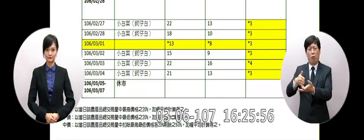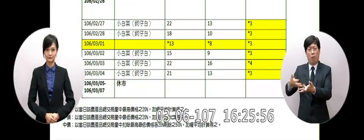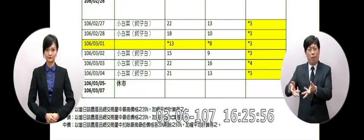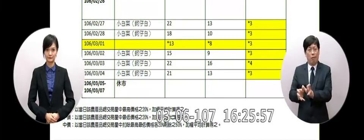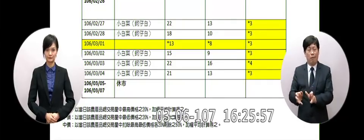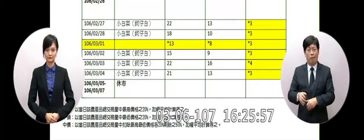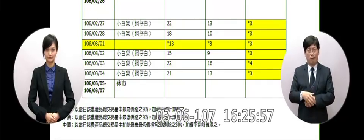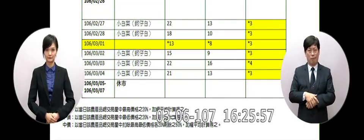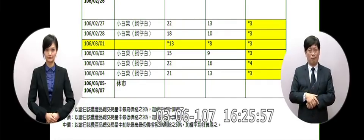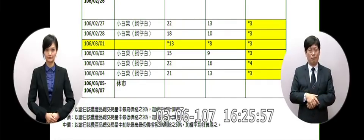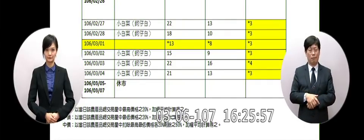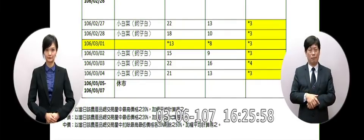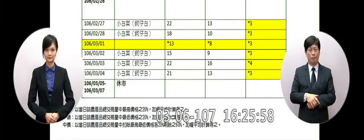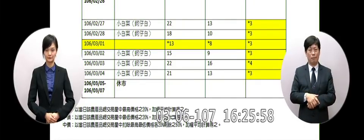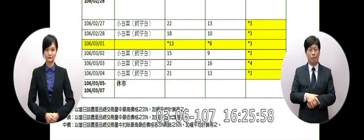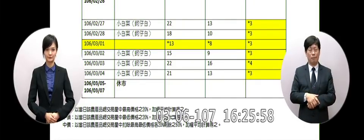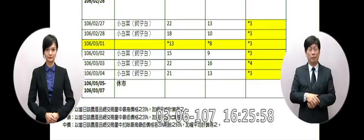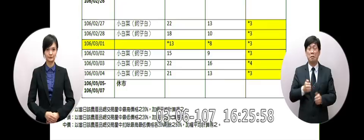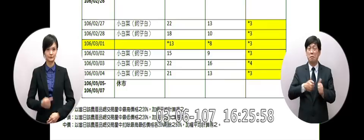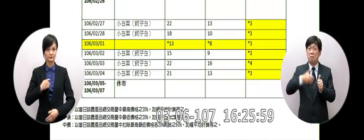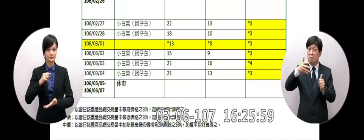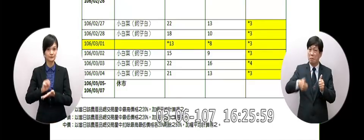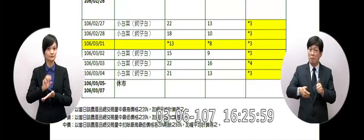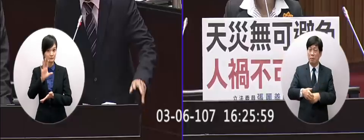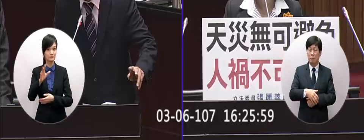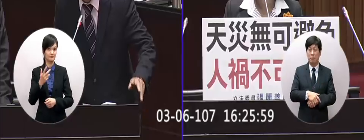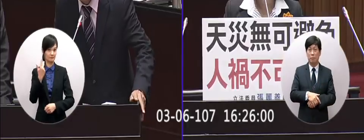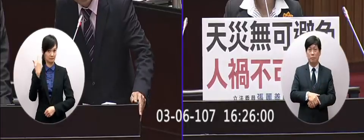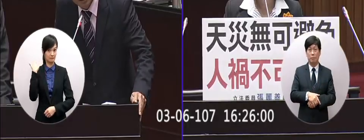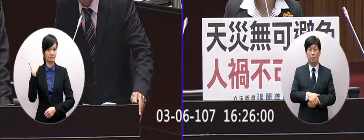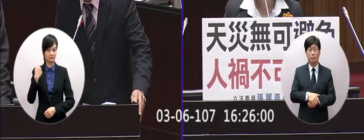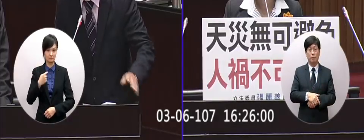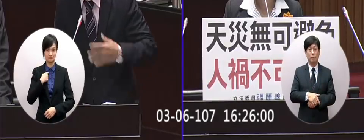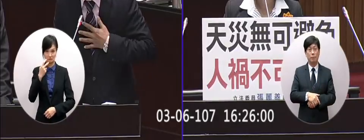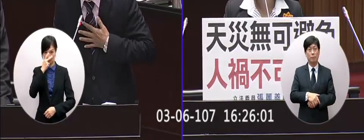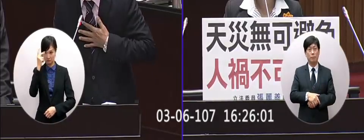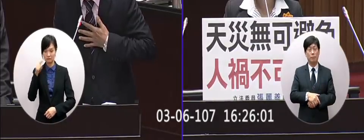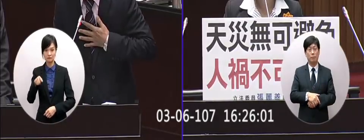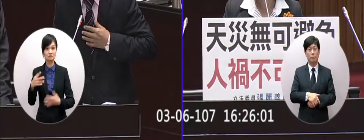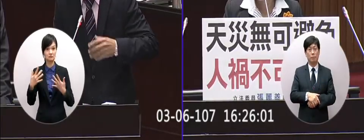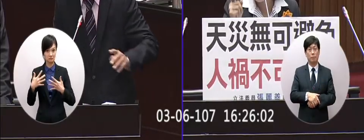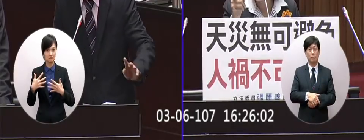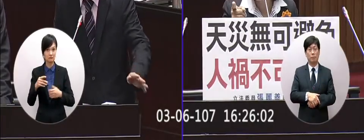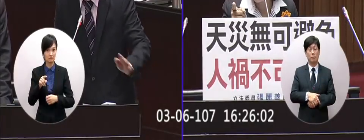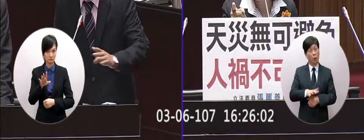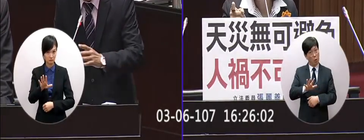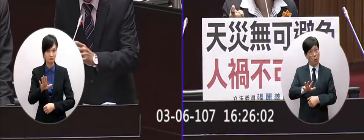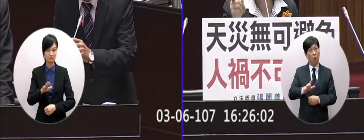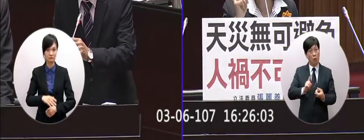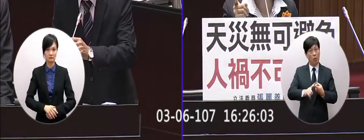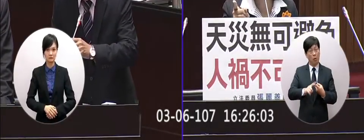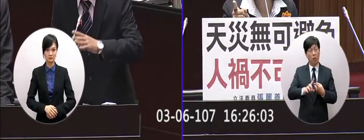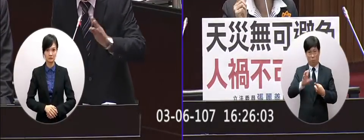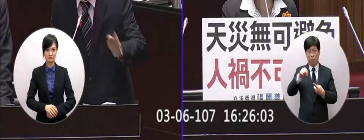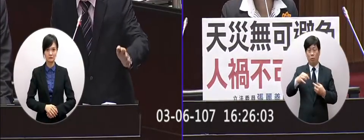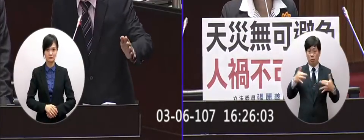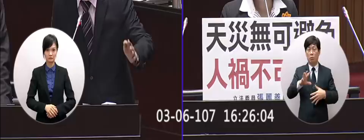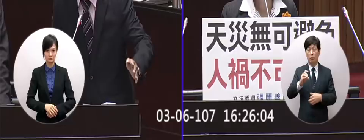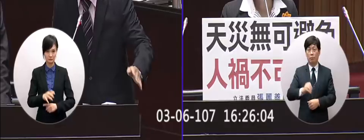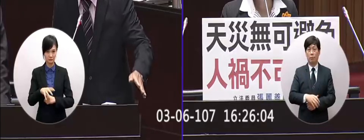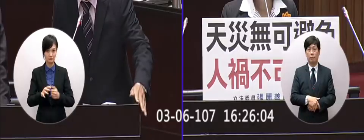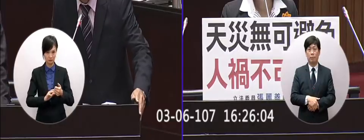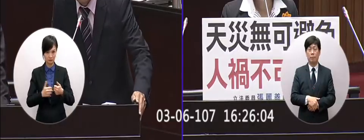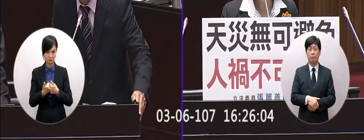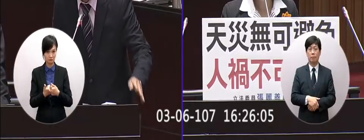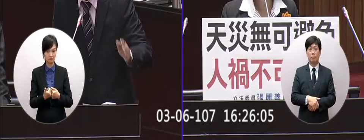团体。 对，跟委员报告。 副主委， 上千期因为发现这个问题，所以农委会 有嘛，对不对？ 不会， 有没有这个问题？你说